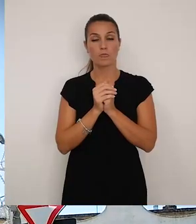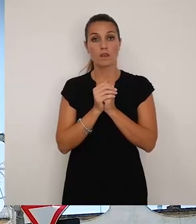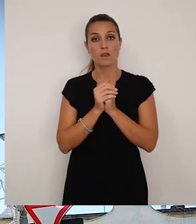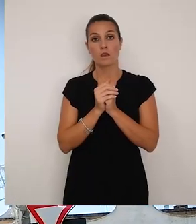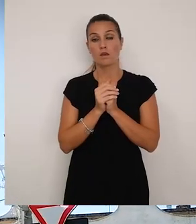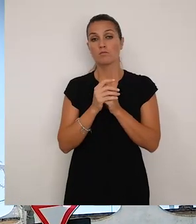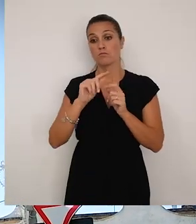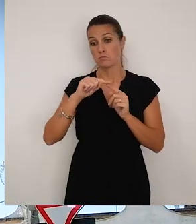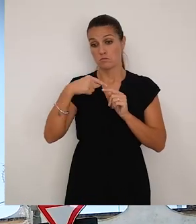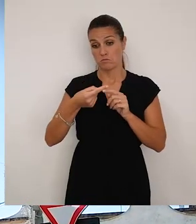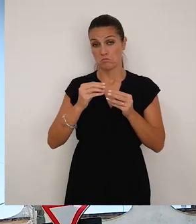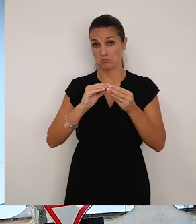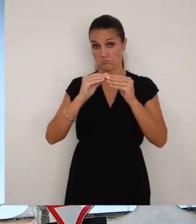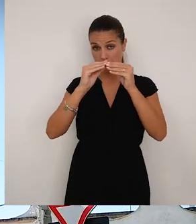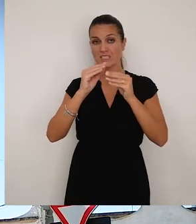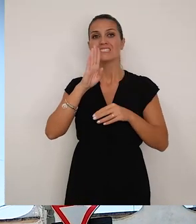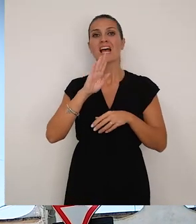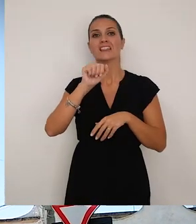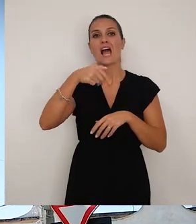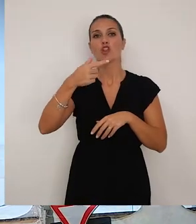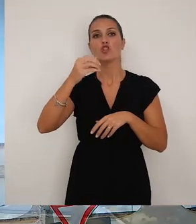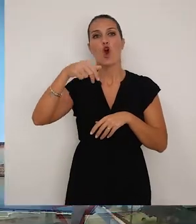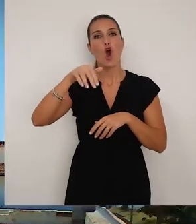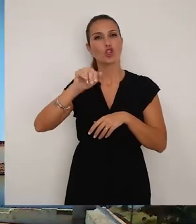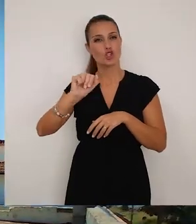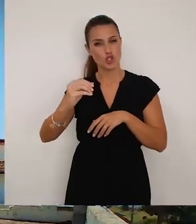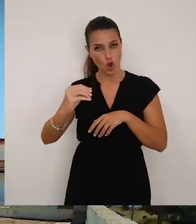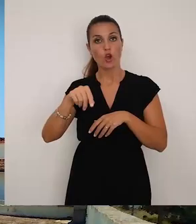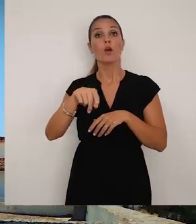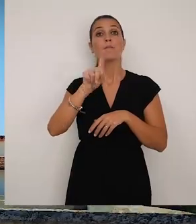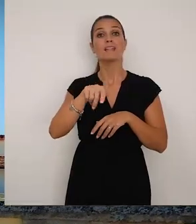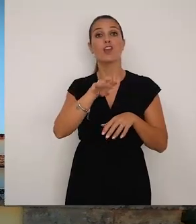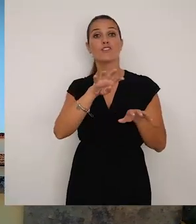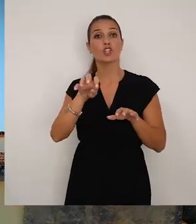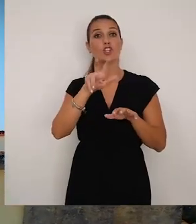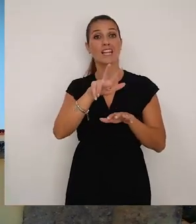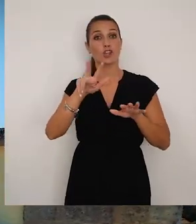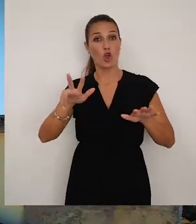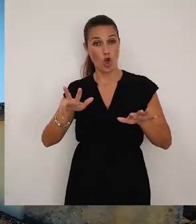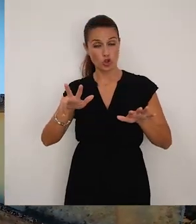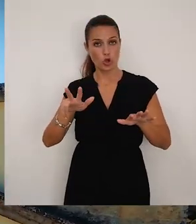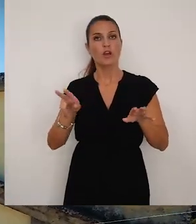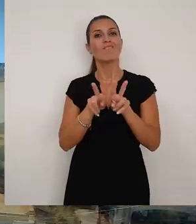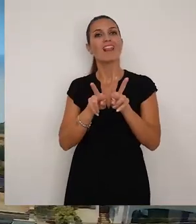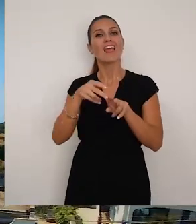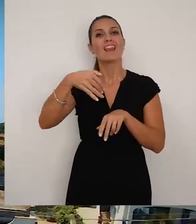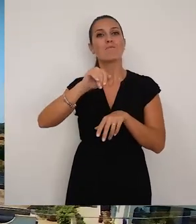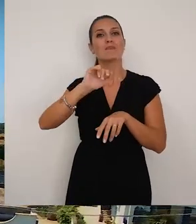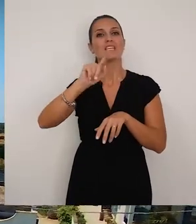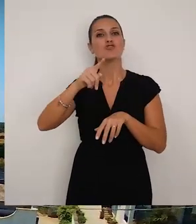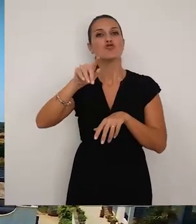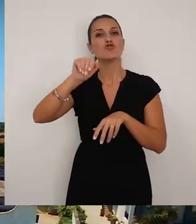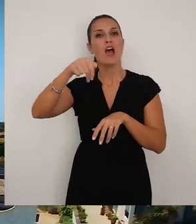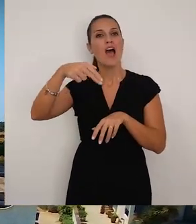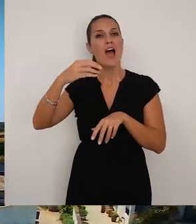Di più recente costruzione è invece la chiesa di Sant'Antonio, edificata nel 1938 dai fratelli Miggiano, in